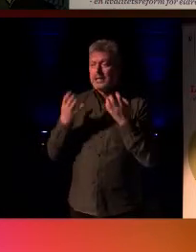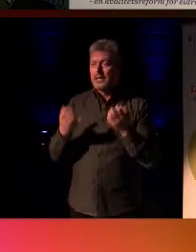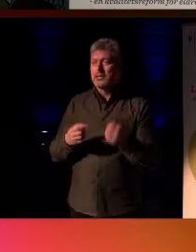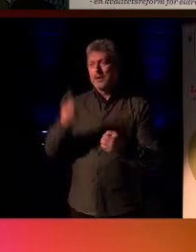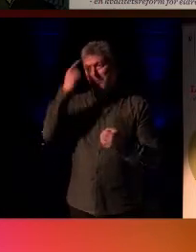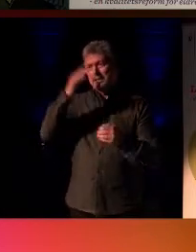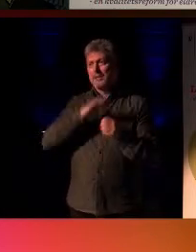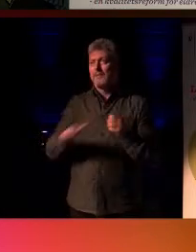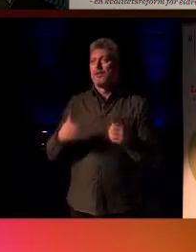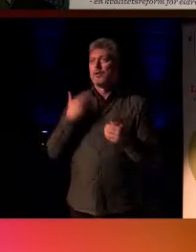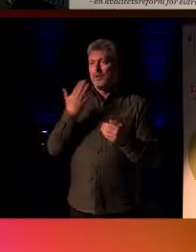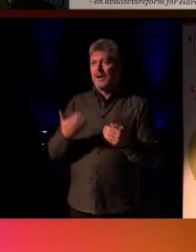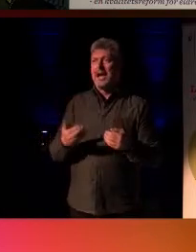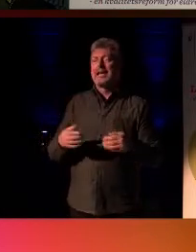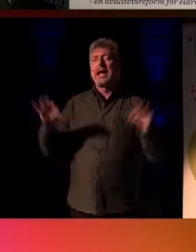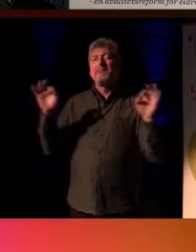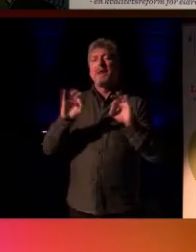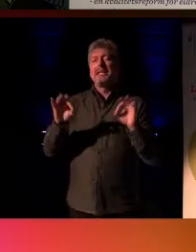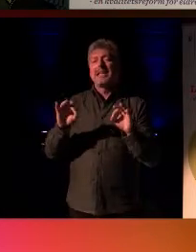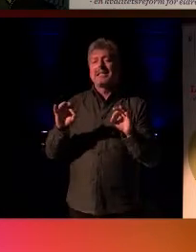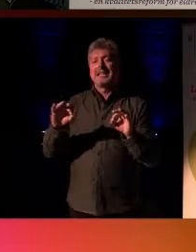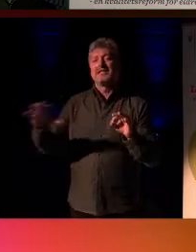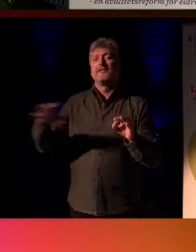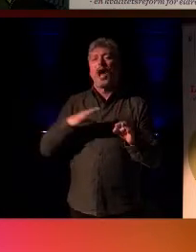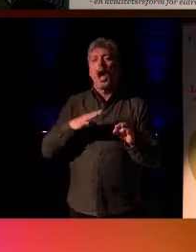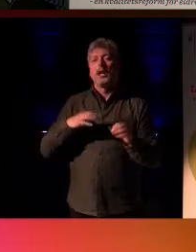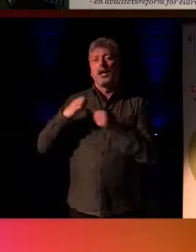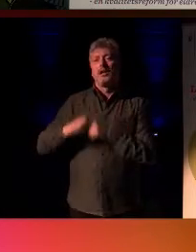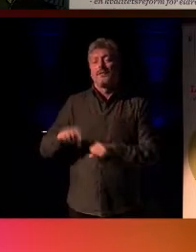å være medisinskfaglig ansvarlig for denne pasientgruppa.